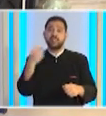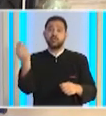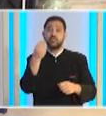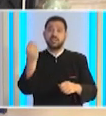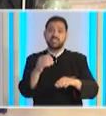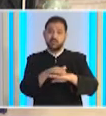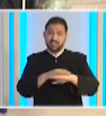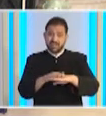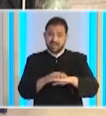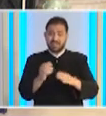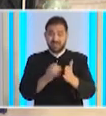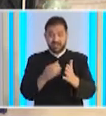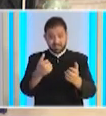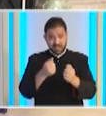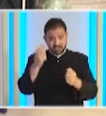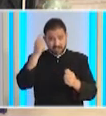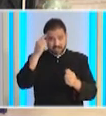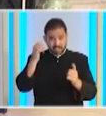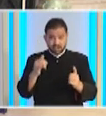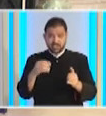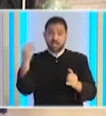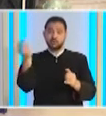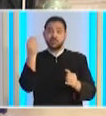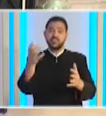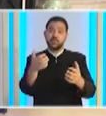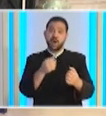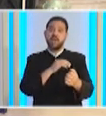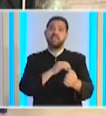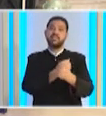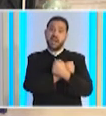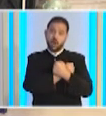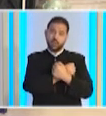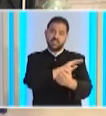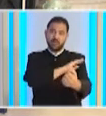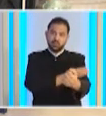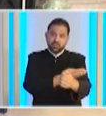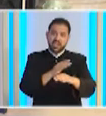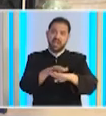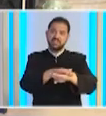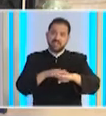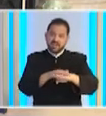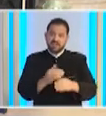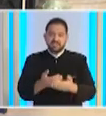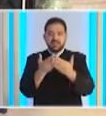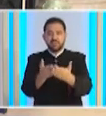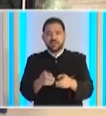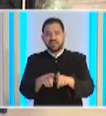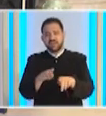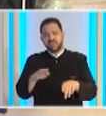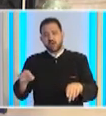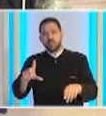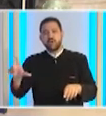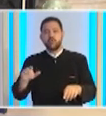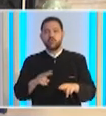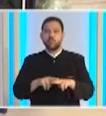conștiința că oricât de păcătoși am fi, Dumnezeu are dragostea și are puterea să ne ierte și să ne primească ca pe fiii